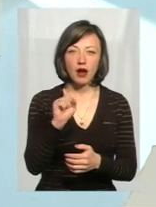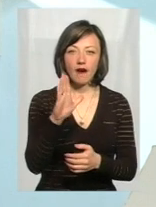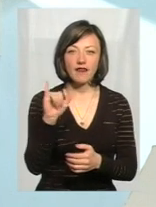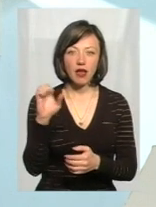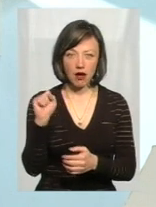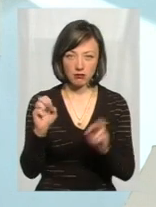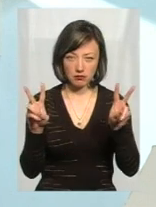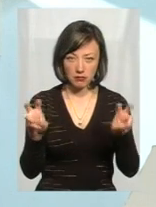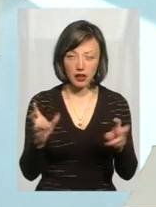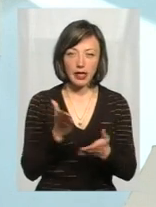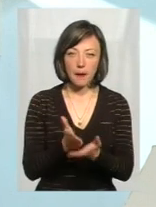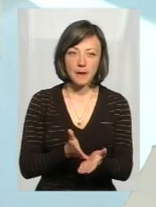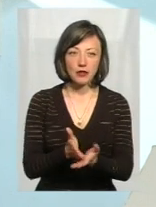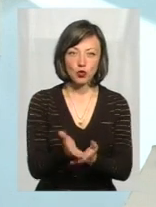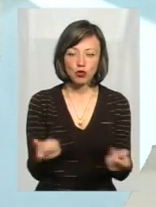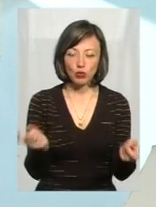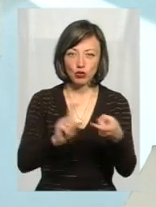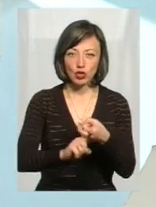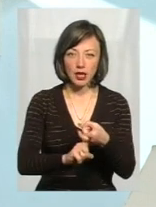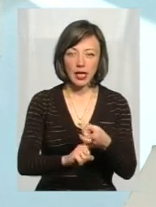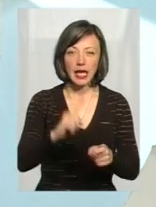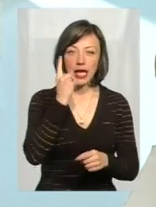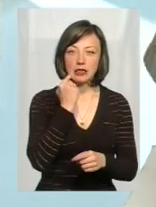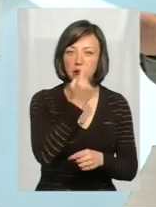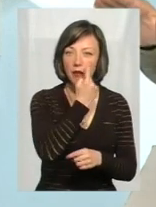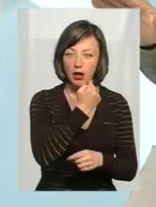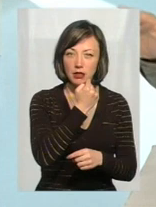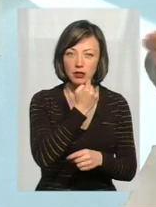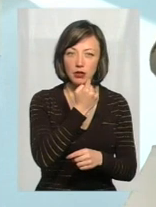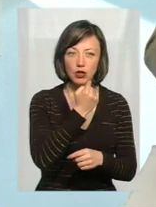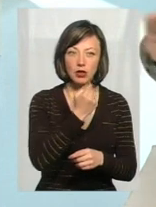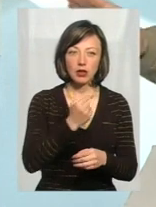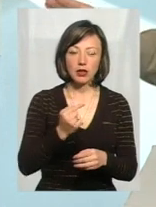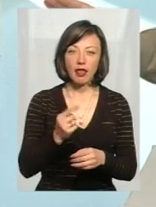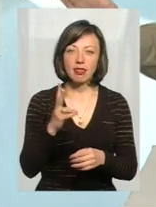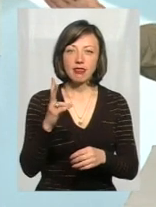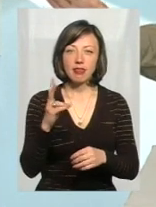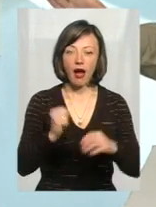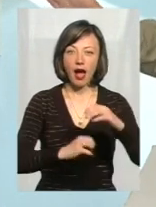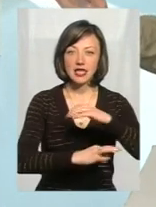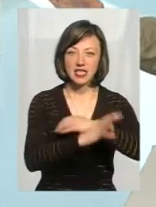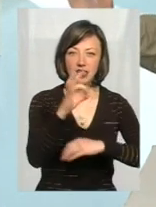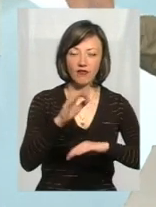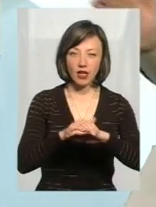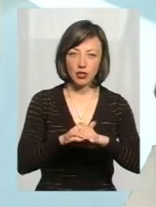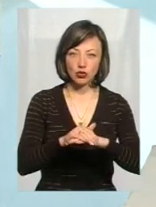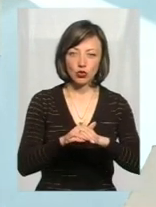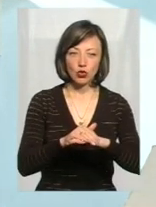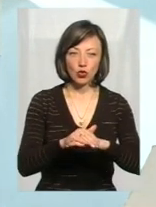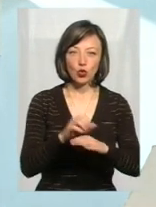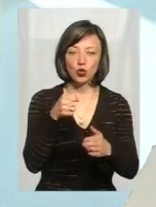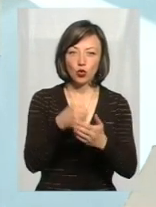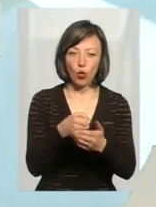є маршрутом, який сполучає від Іспанії, йде на схід, фактично він заходить